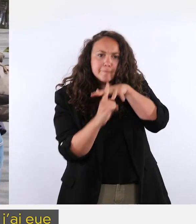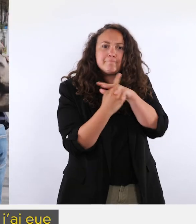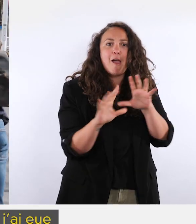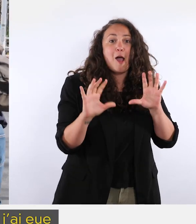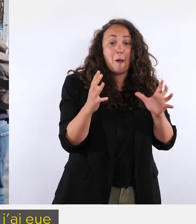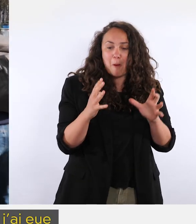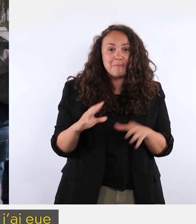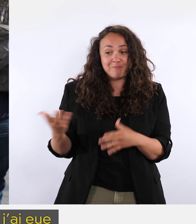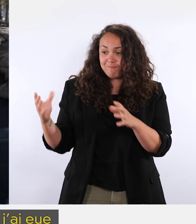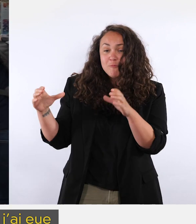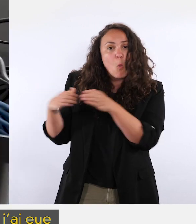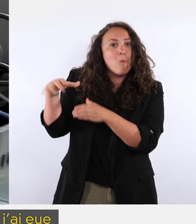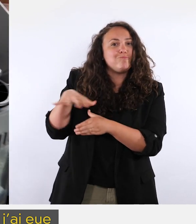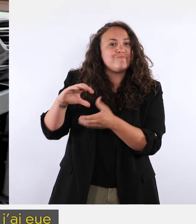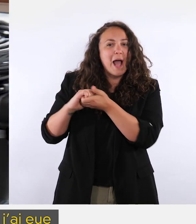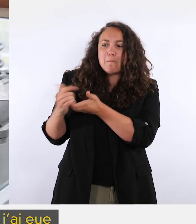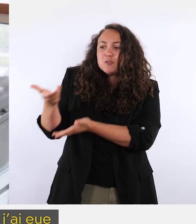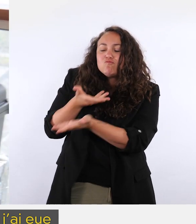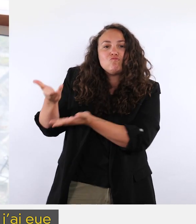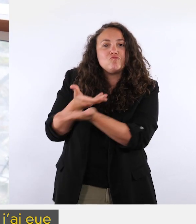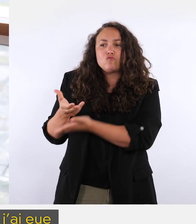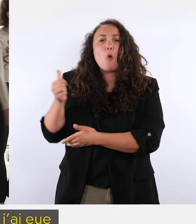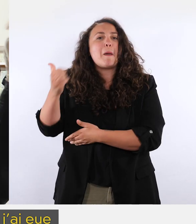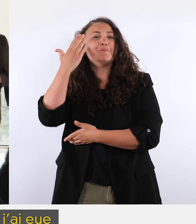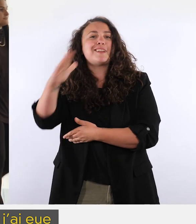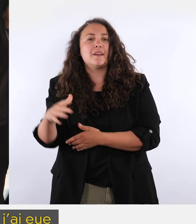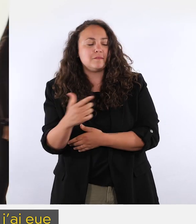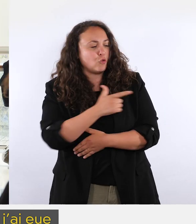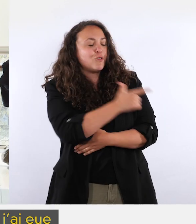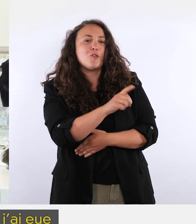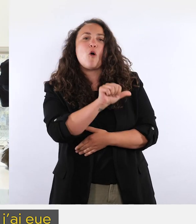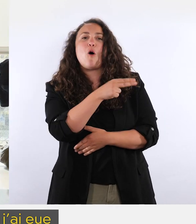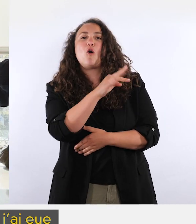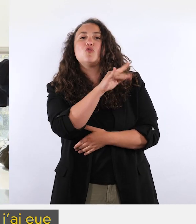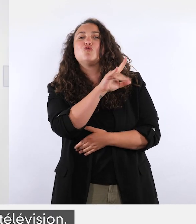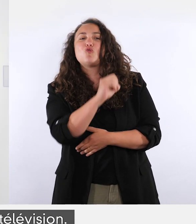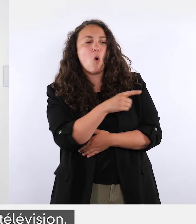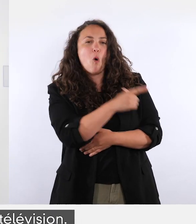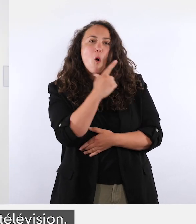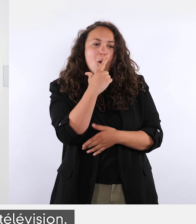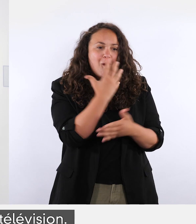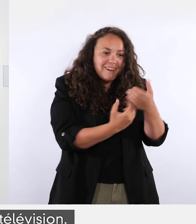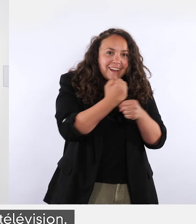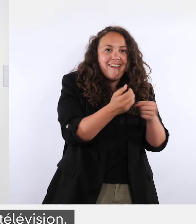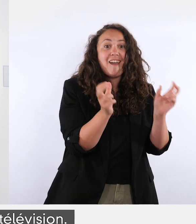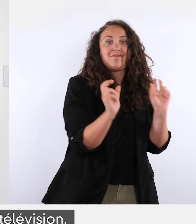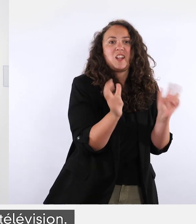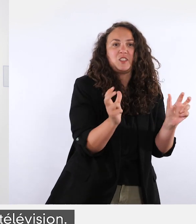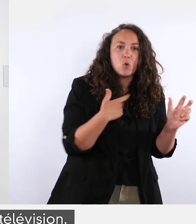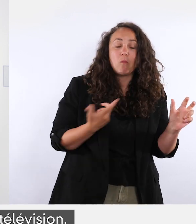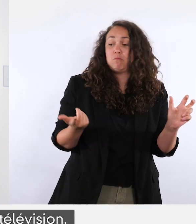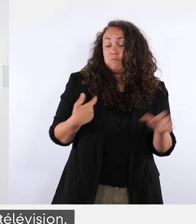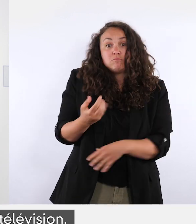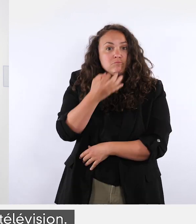Cette idée est née d'une discussion que j'ai eue avec des amis qui étaient informés du fait qu'Anto et moi et d'autres à Lyon montaient